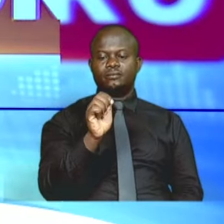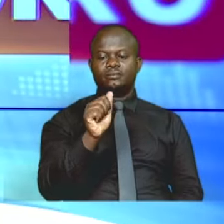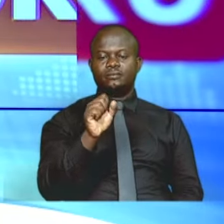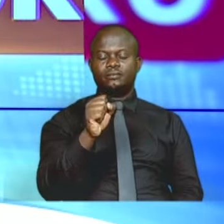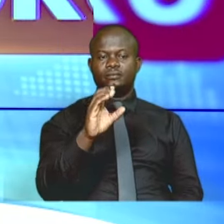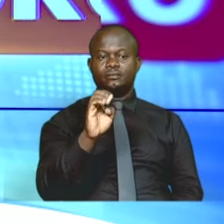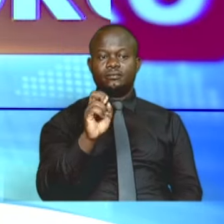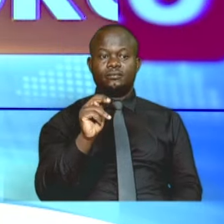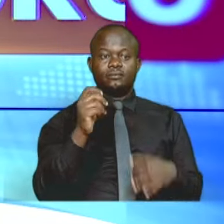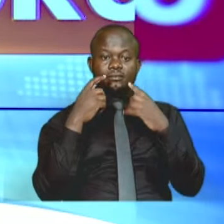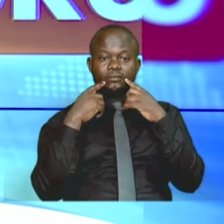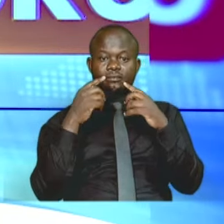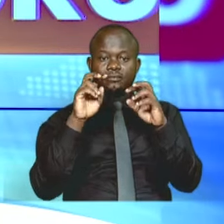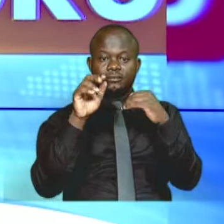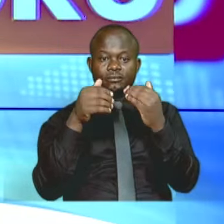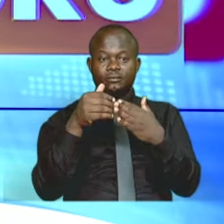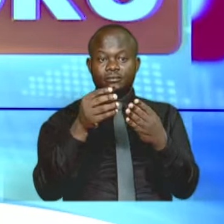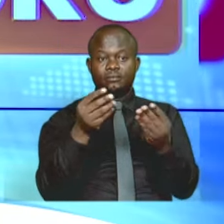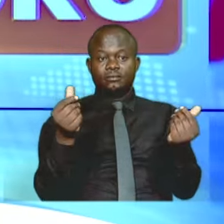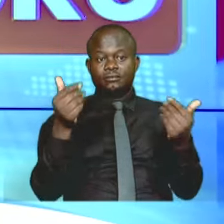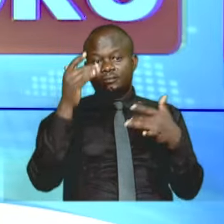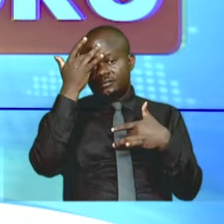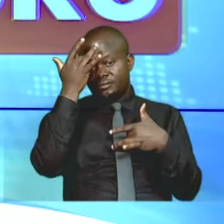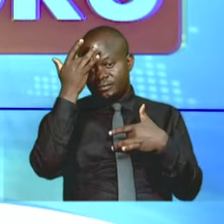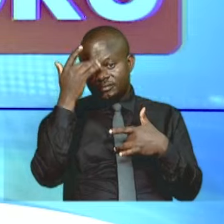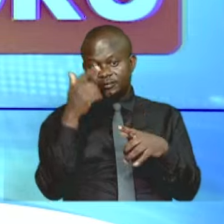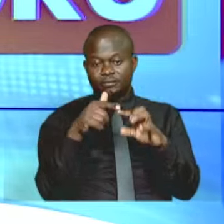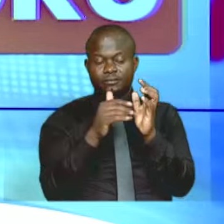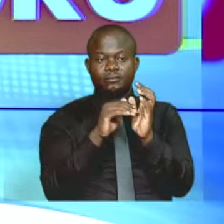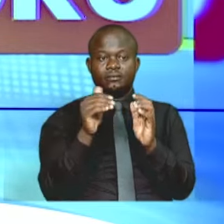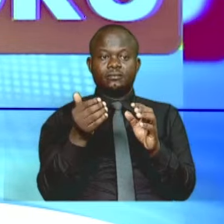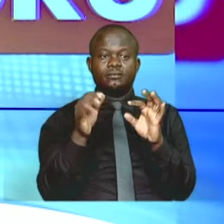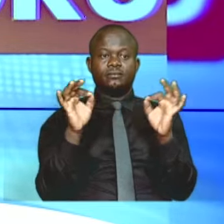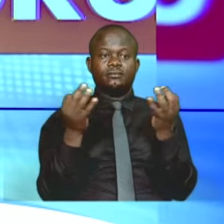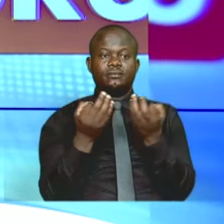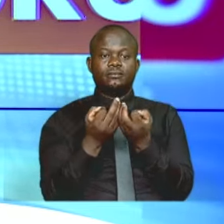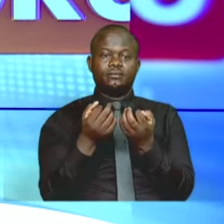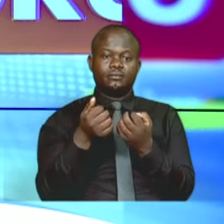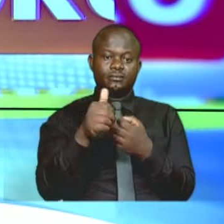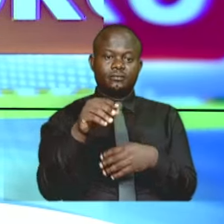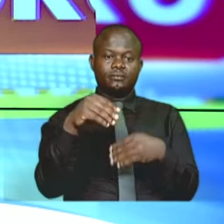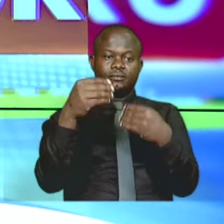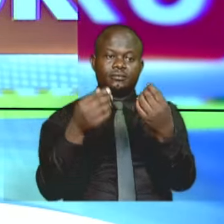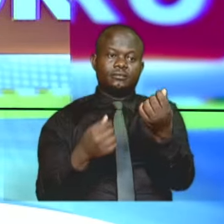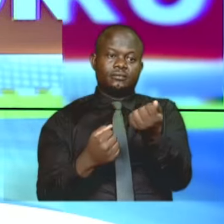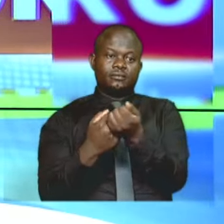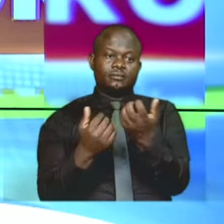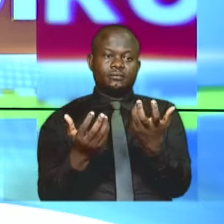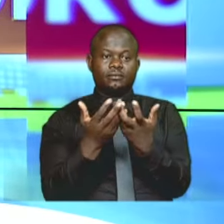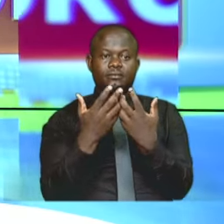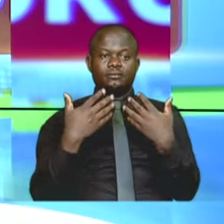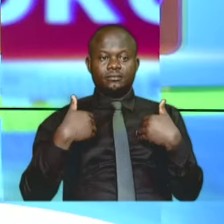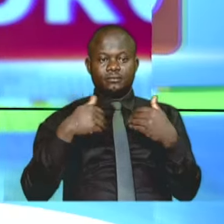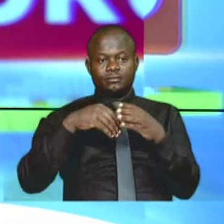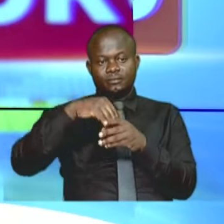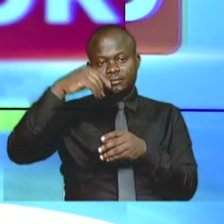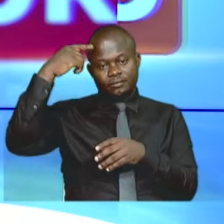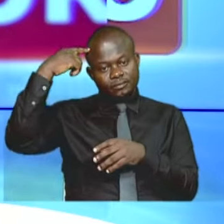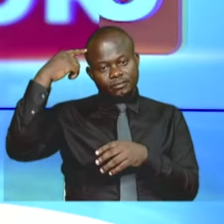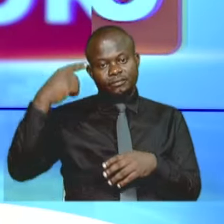ko abakize indwara ya Marburg ndetse na mu miryango yabo bahabwa ubufasha bujyanye n'ubuzima bwo mu mutwe